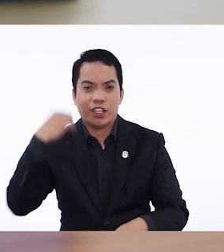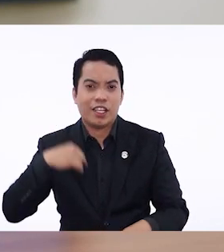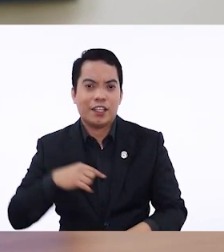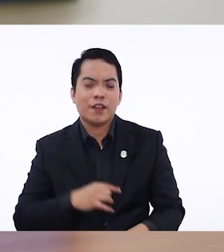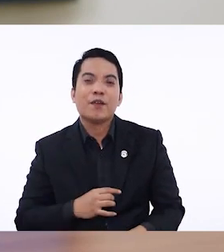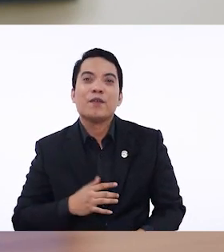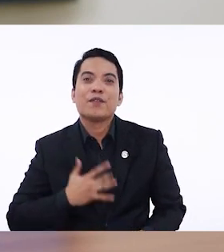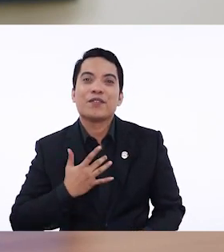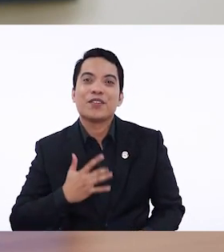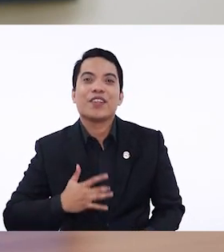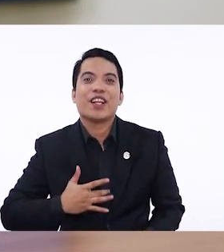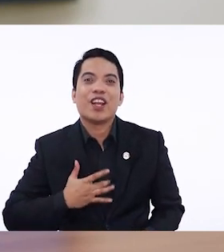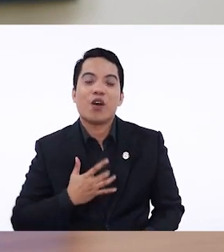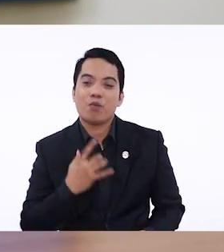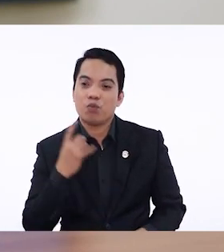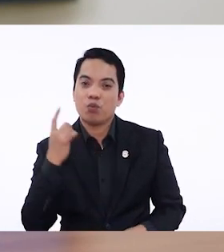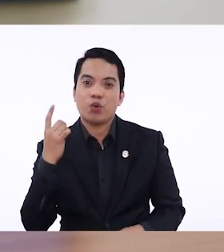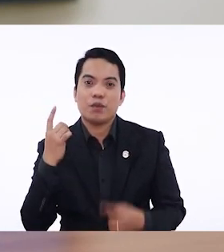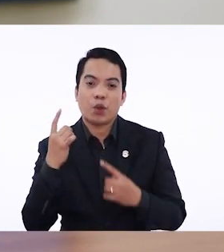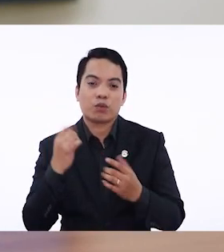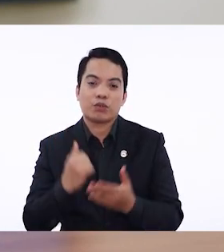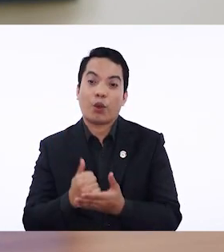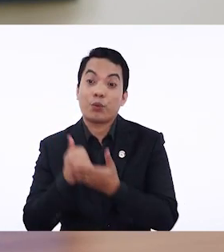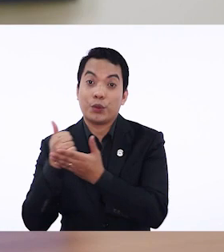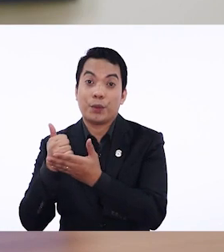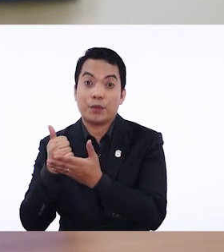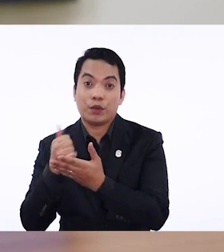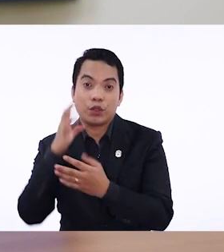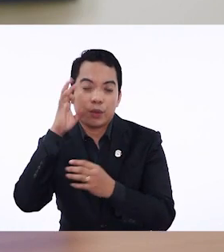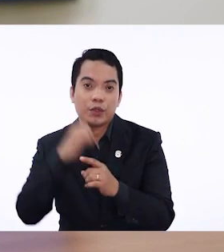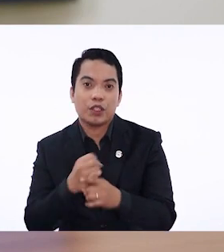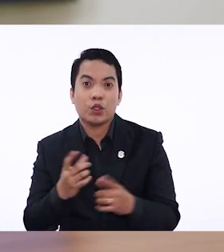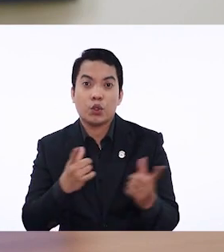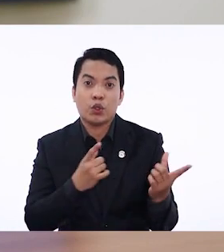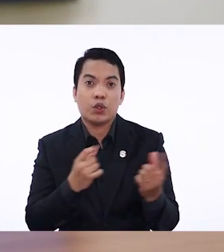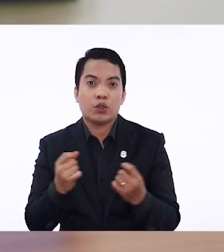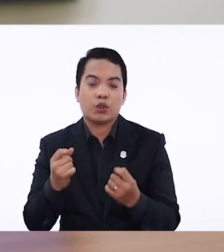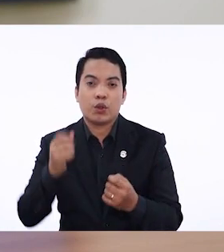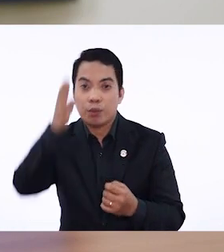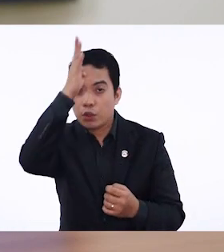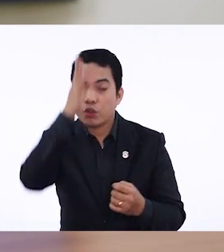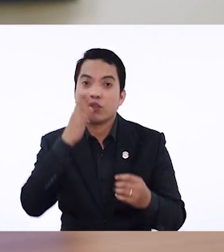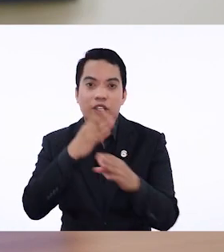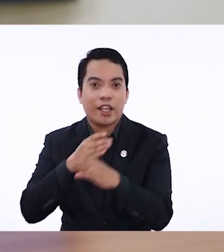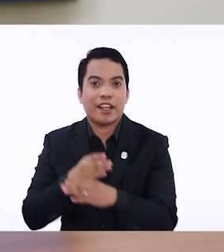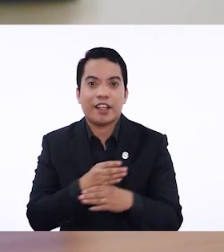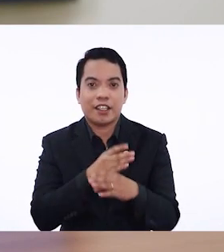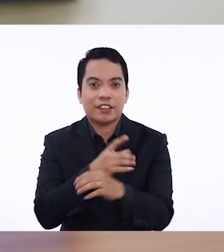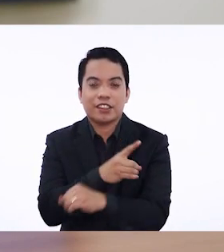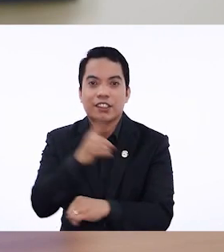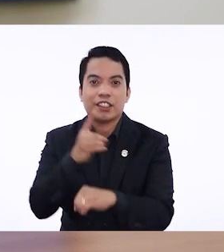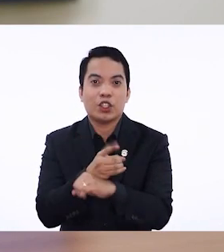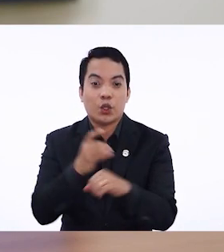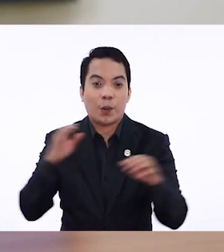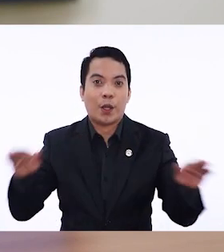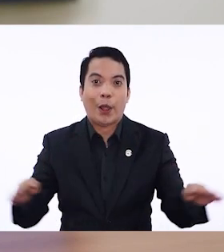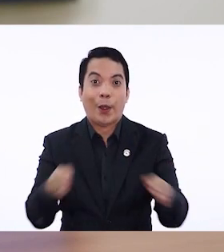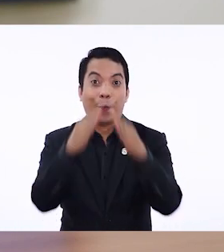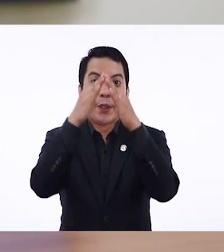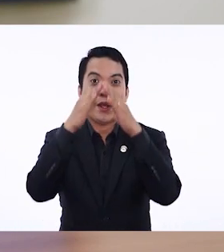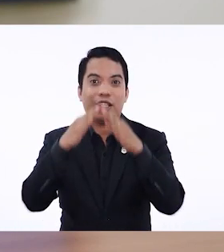naging damdamin ng isa sa mga natulungan ng mga kapatid sa isinagawang Buklod Cares sa distrito ng